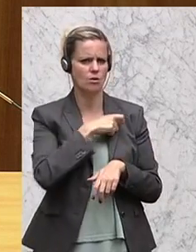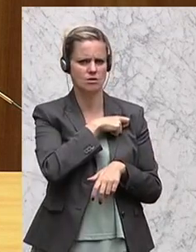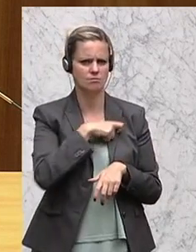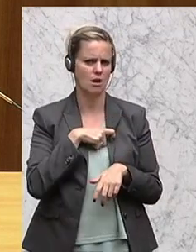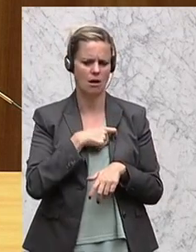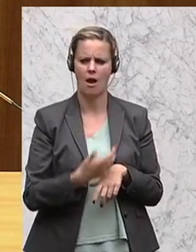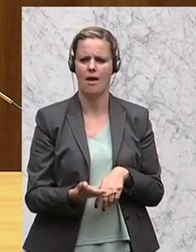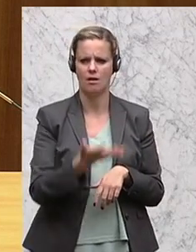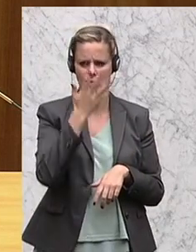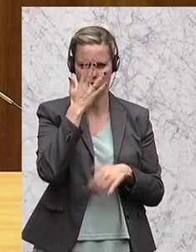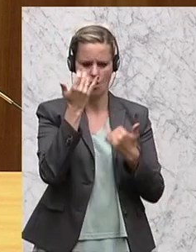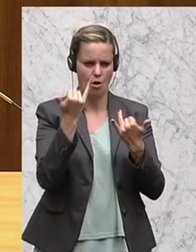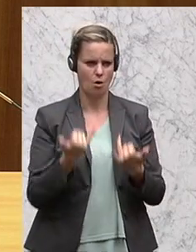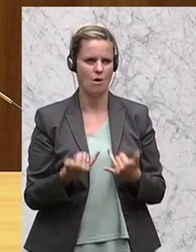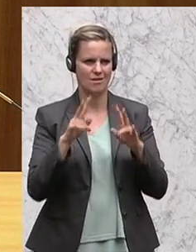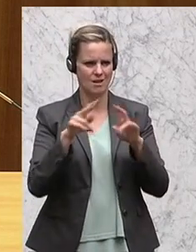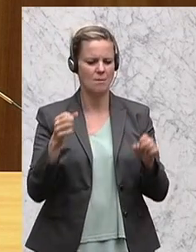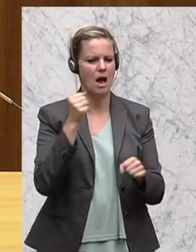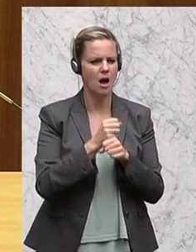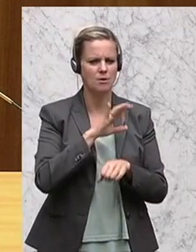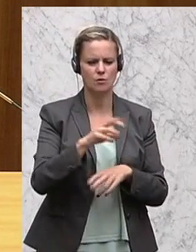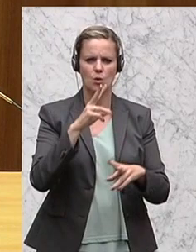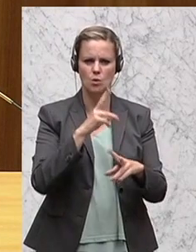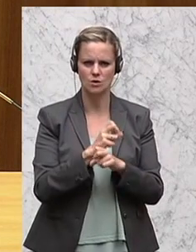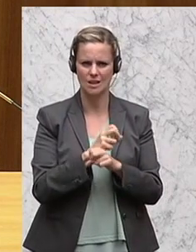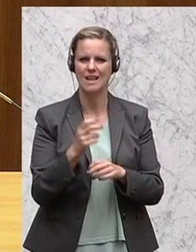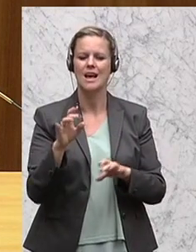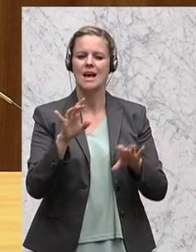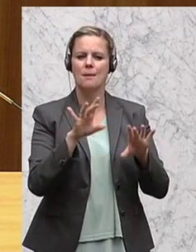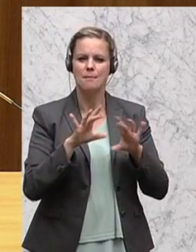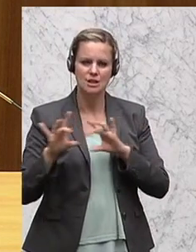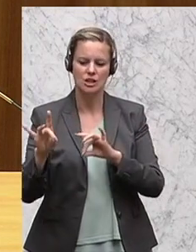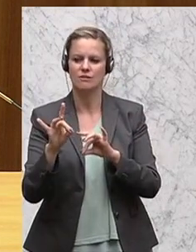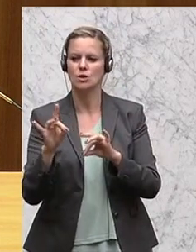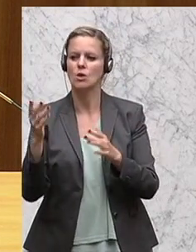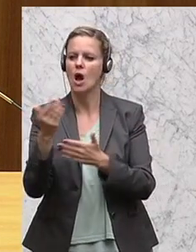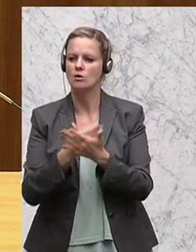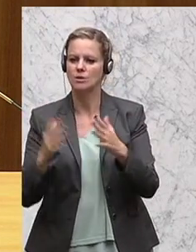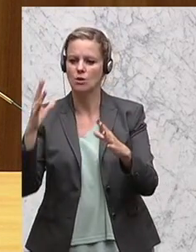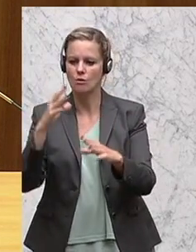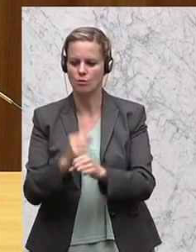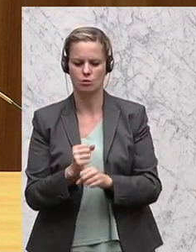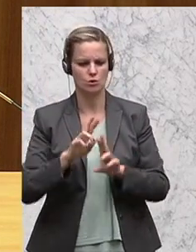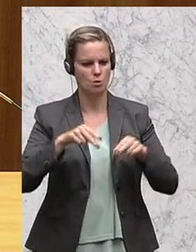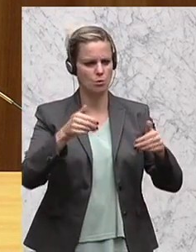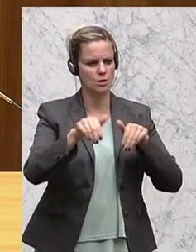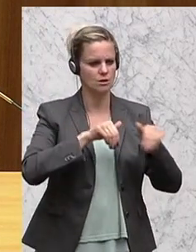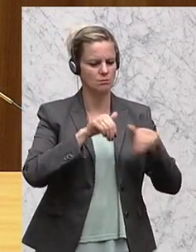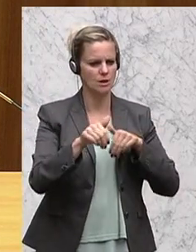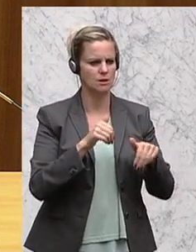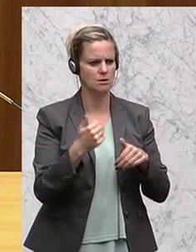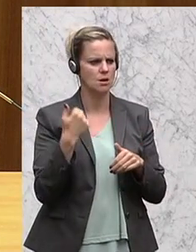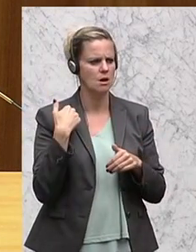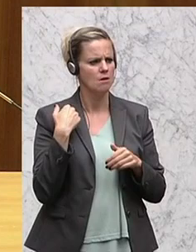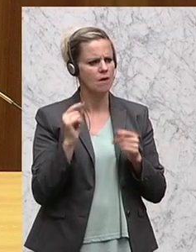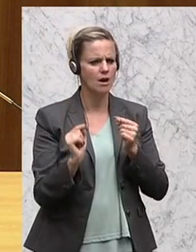das Thema heute lautet ja Arbeit für Österreich, Beschäftigung und Ausbildung im Fokus. Jetzt hat der Herr Bundesminister diese